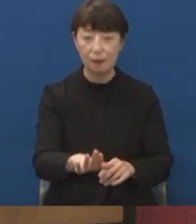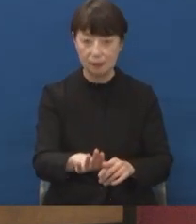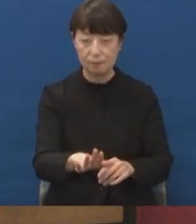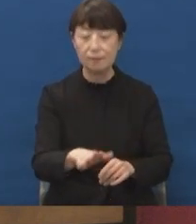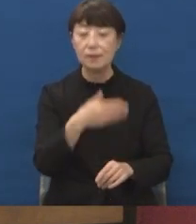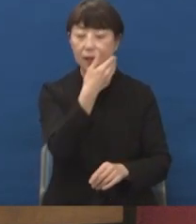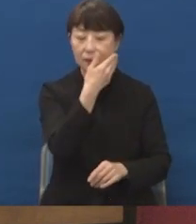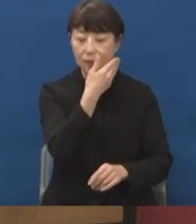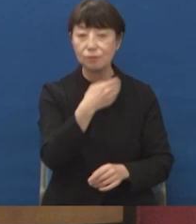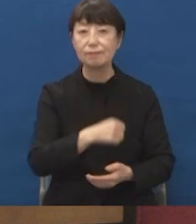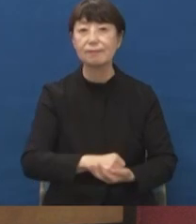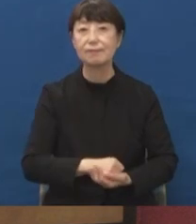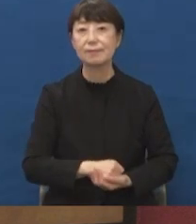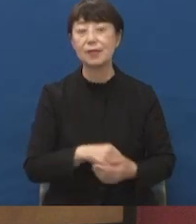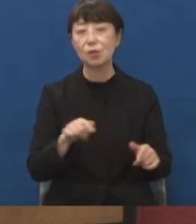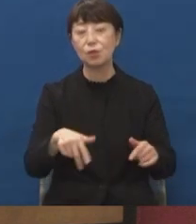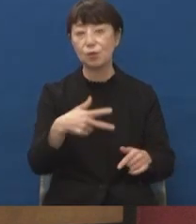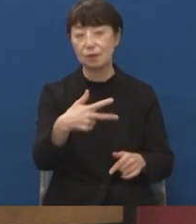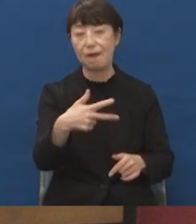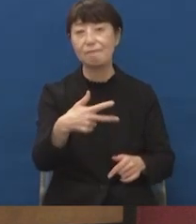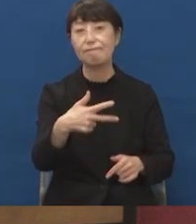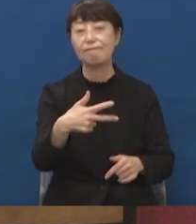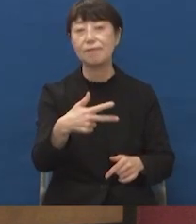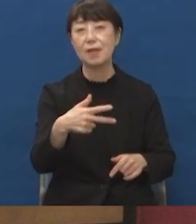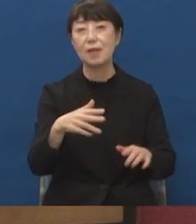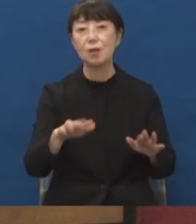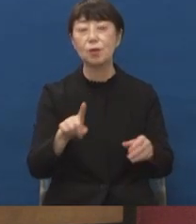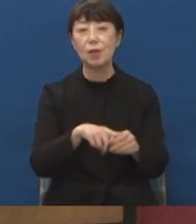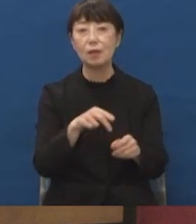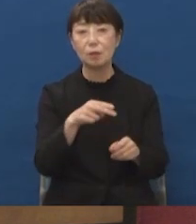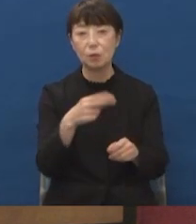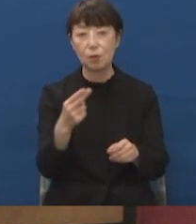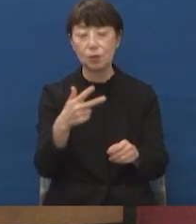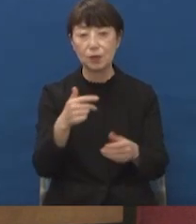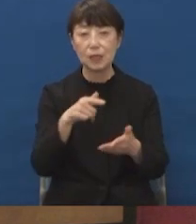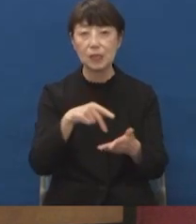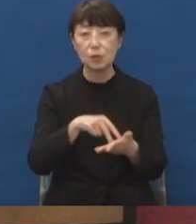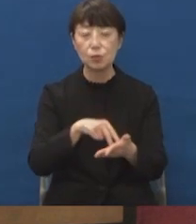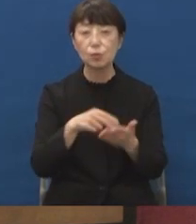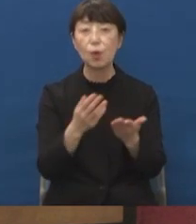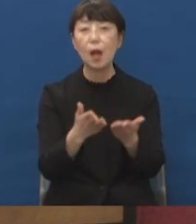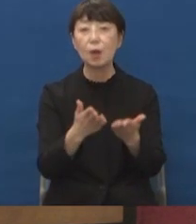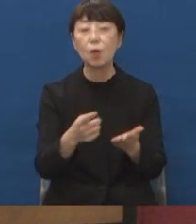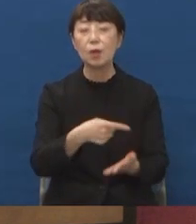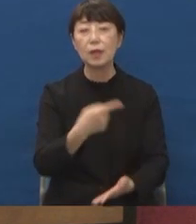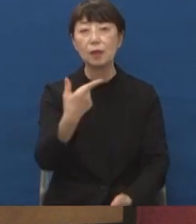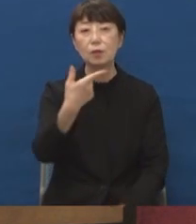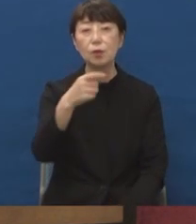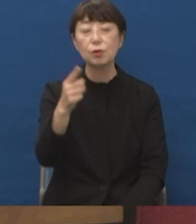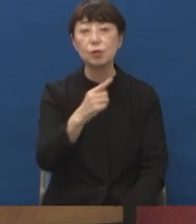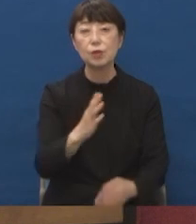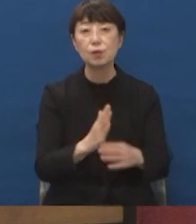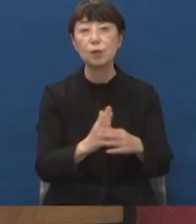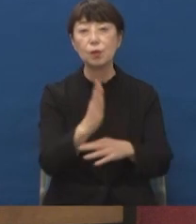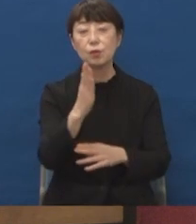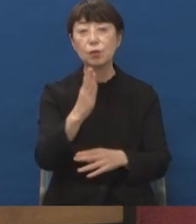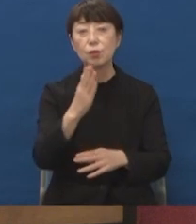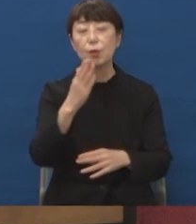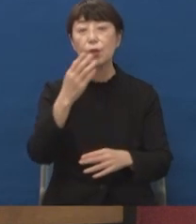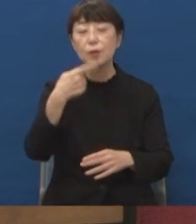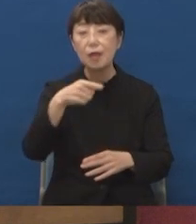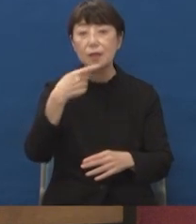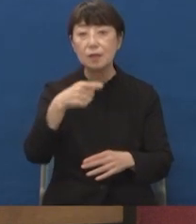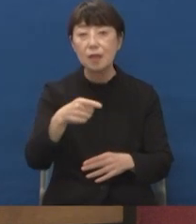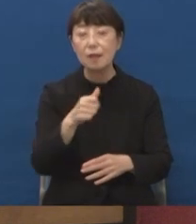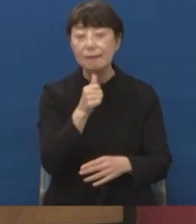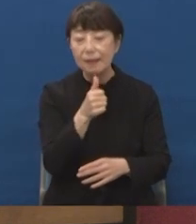です。京都市においては、今年度、京都市立学校で160名を超す教員の欠員が